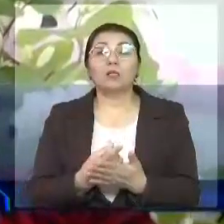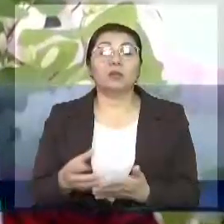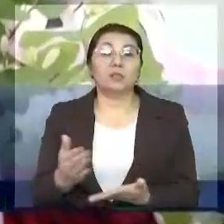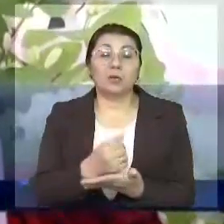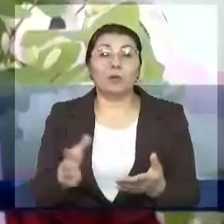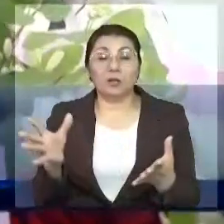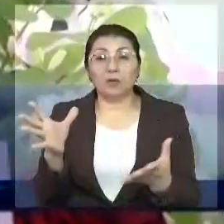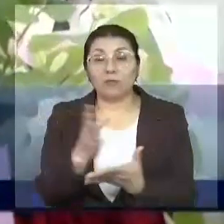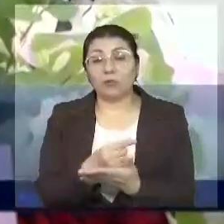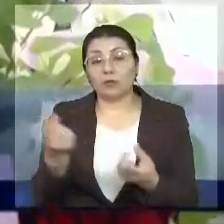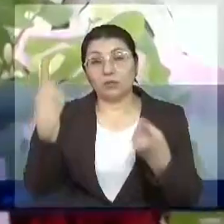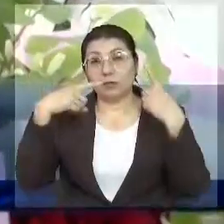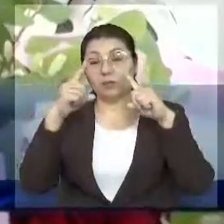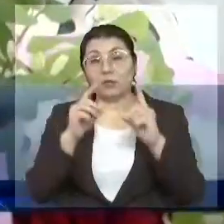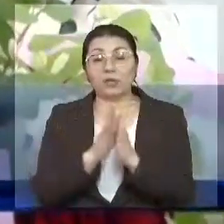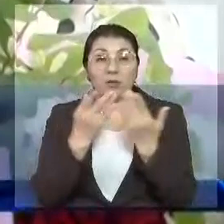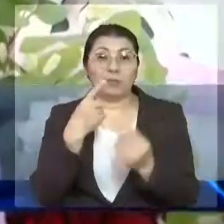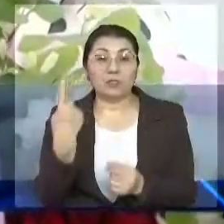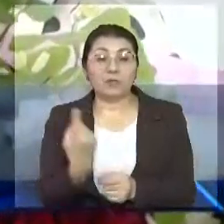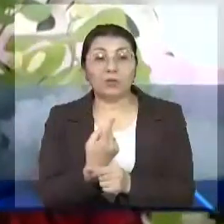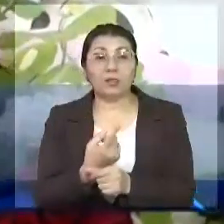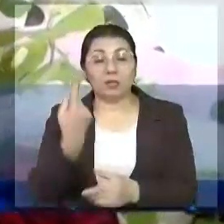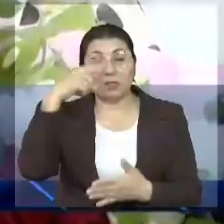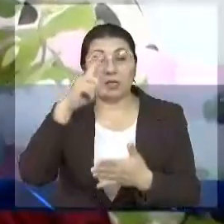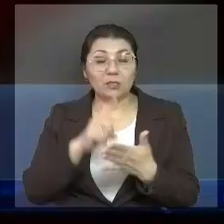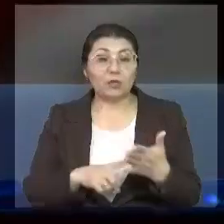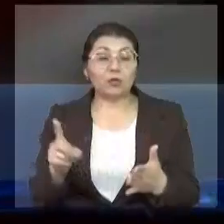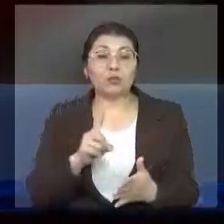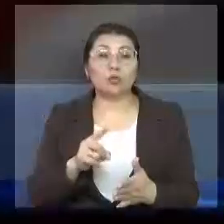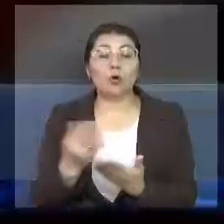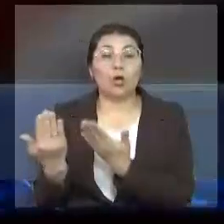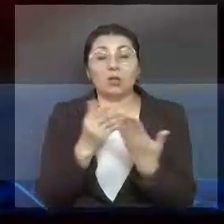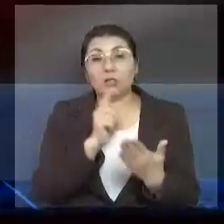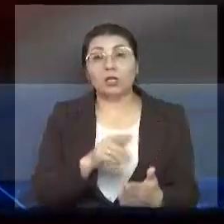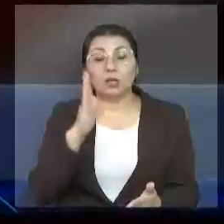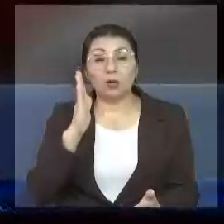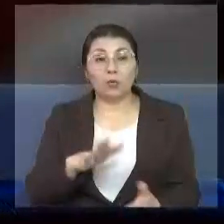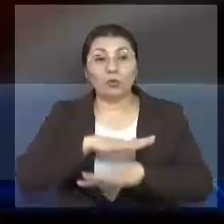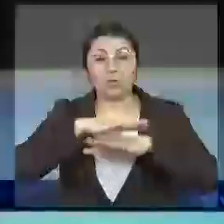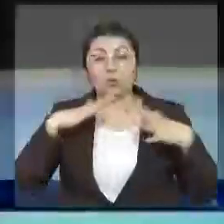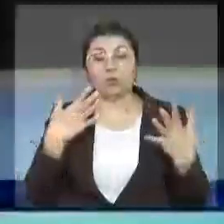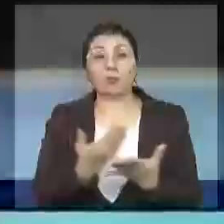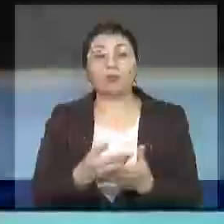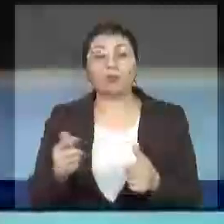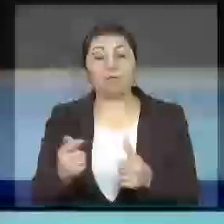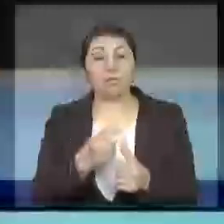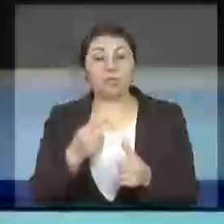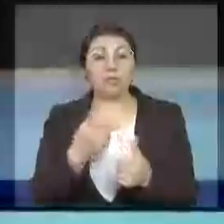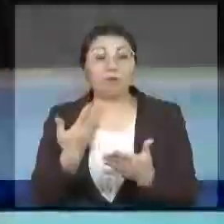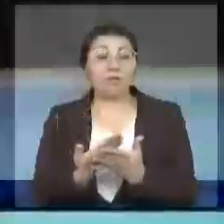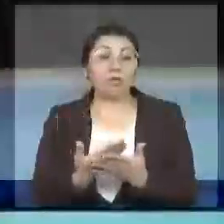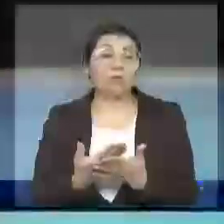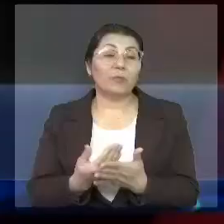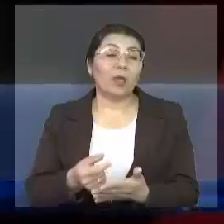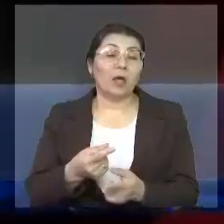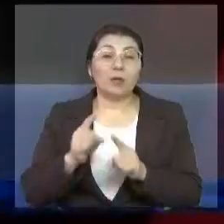творчество, рада представить его читателям. Надеюсь, что их будет много. Название книги говорит само за себя и наводит на размышления.